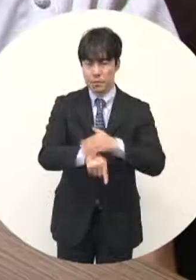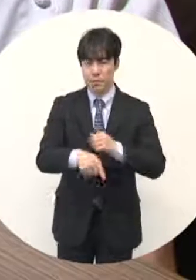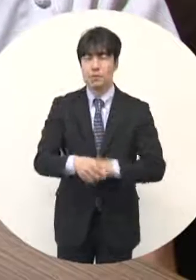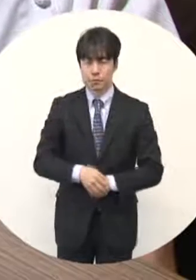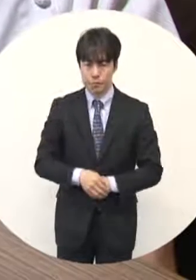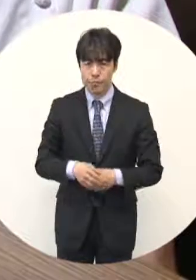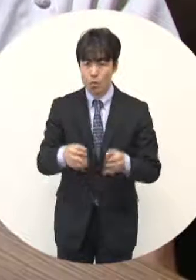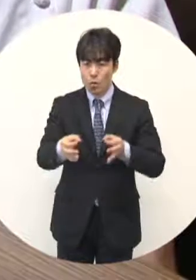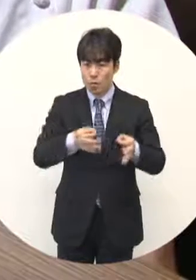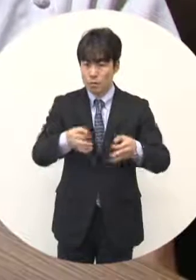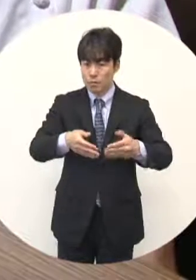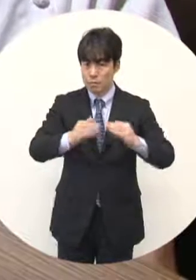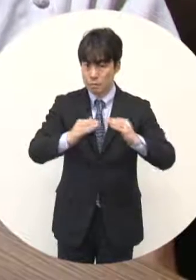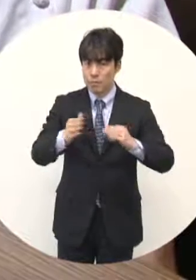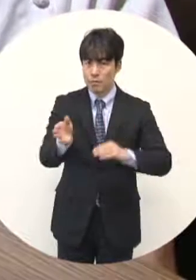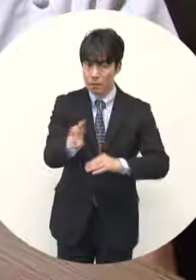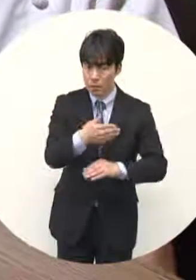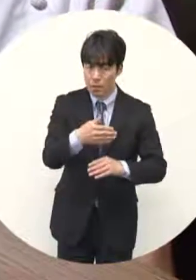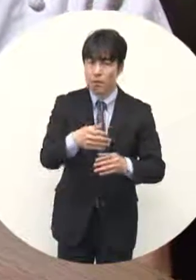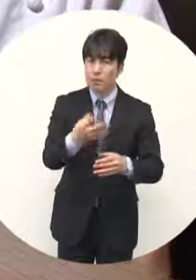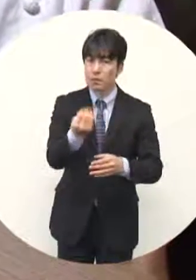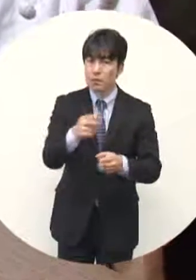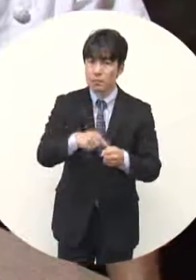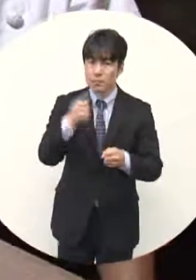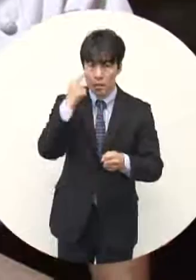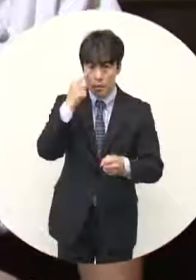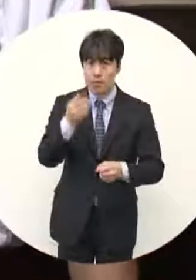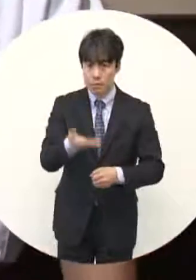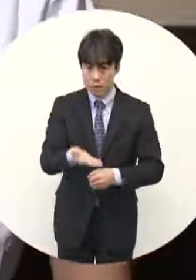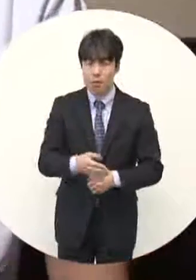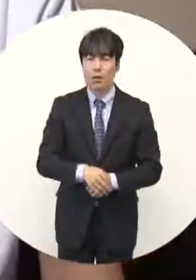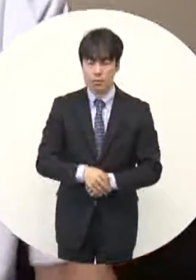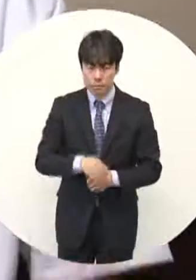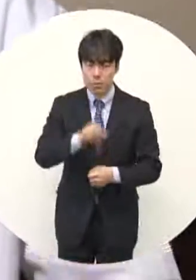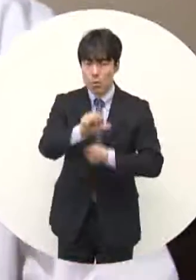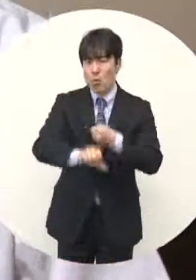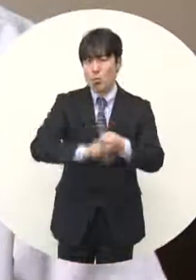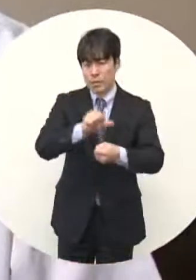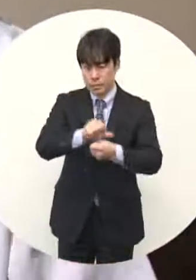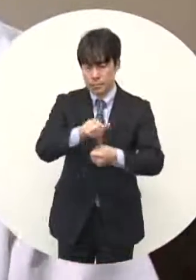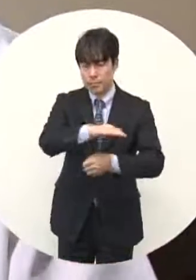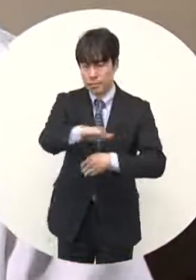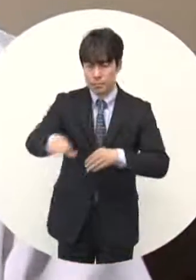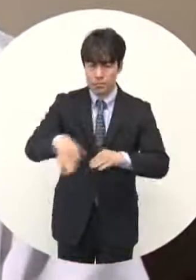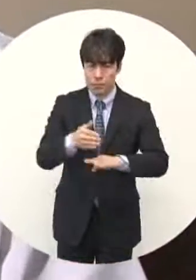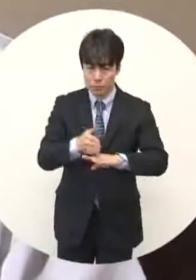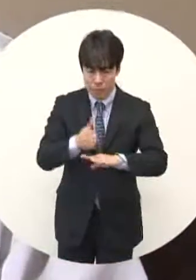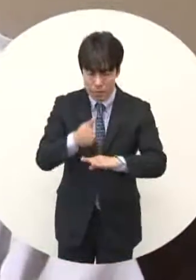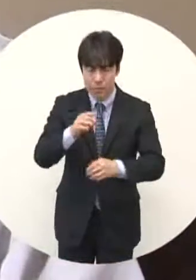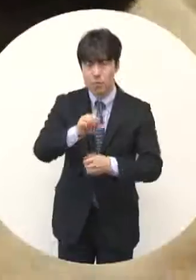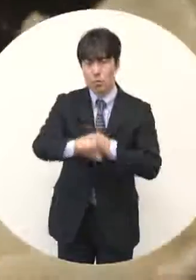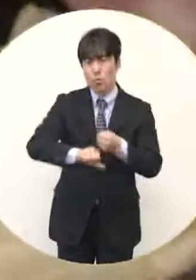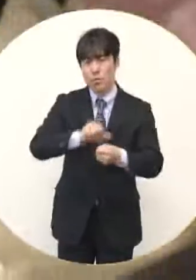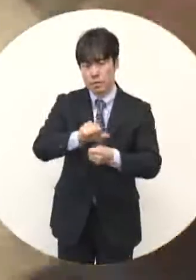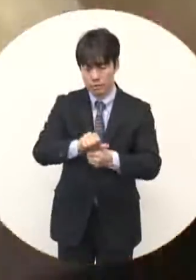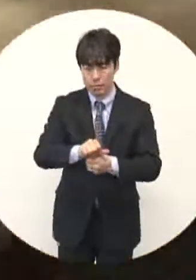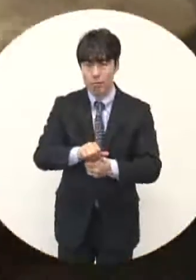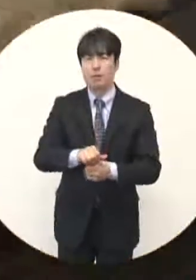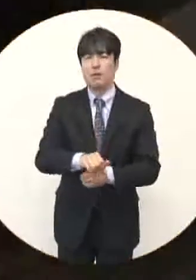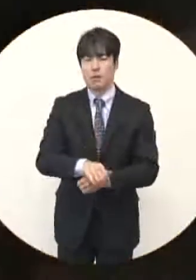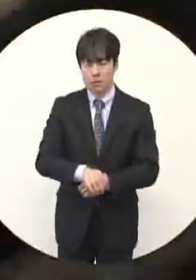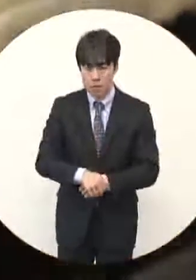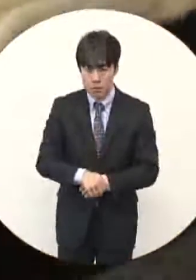のお店オープンして何年ぐらいになるんでしょうか？ はい、おかげさまで5年になります。 5年ですか。 はい、単にです